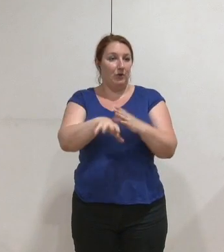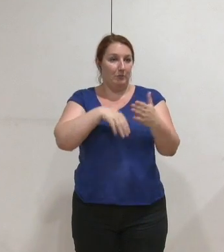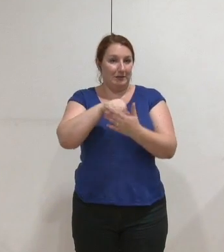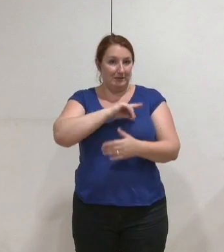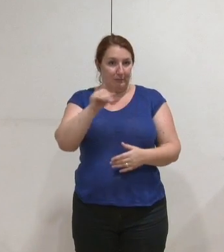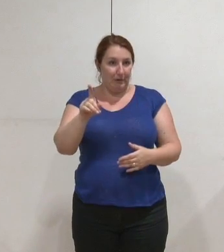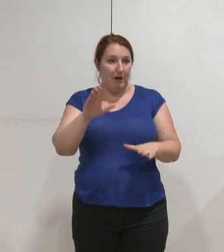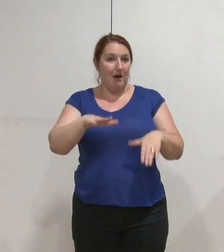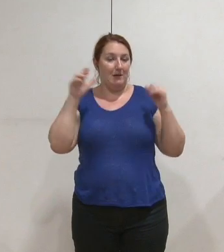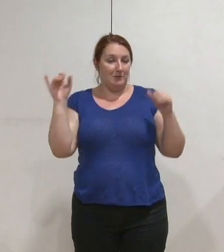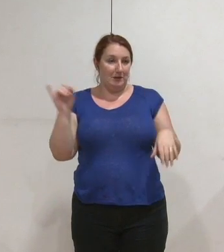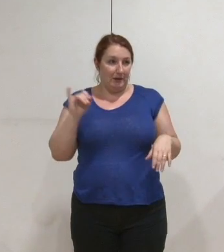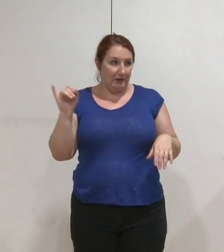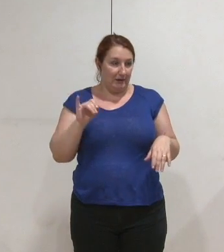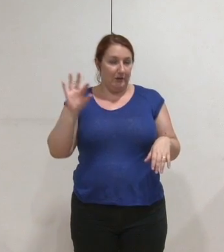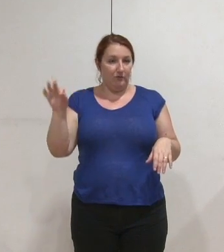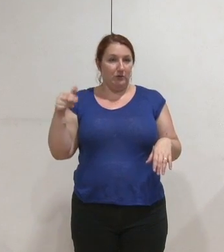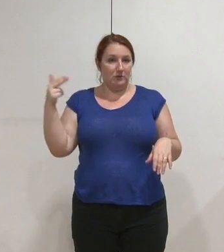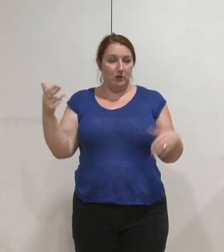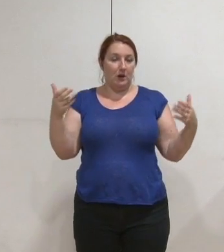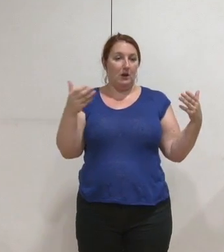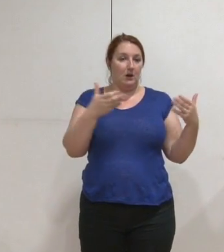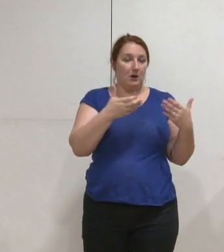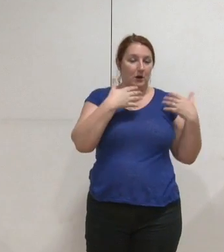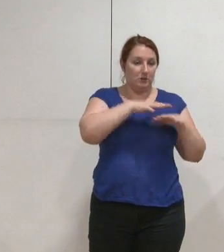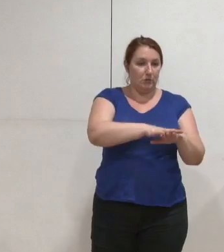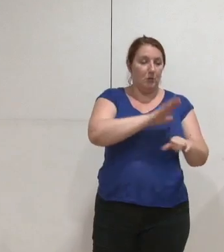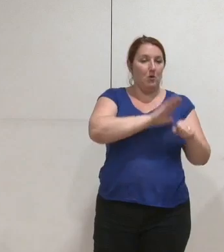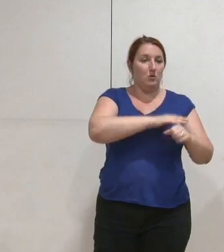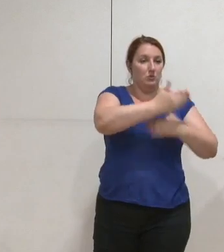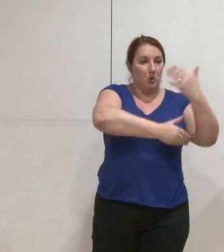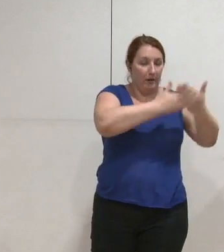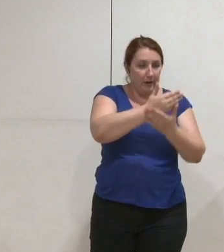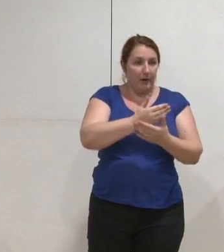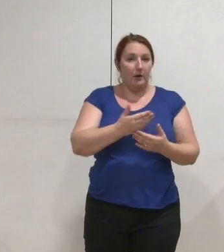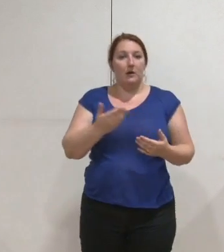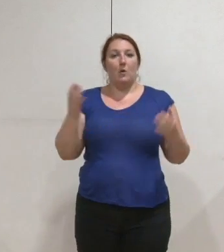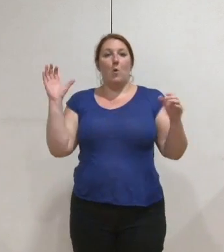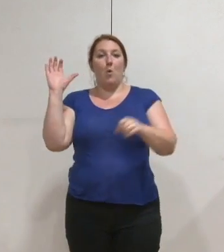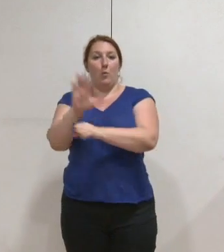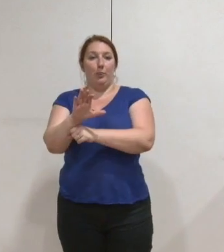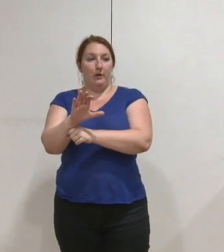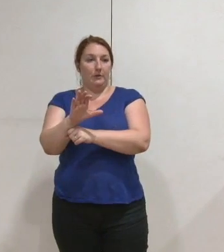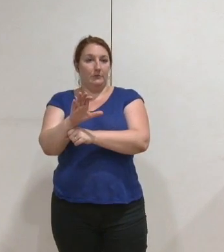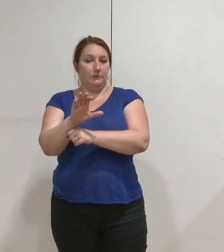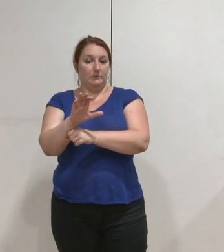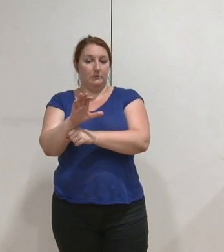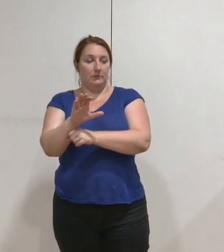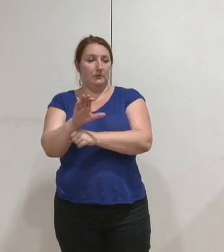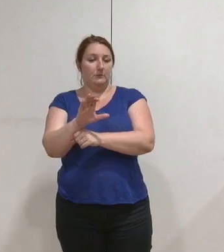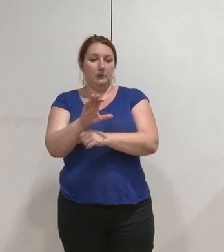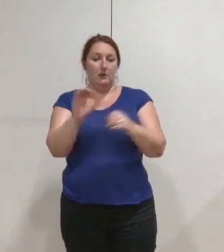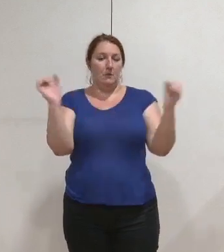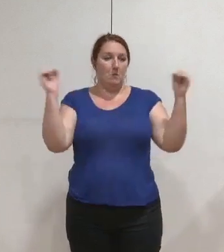qui s'abstient pr national rassemblement de gauche et de progrès qui vote contre qui